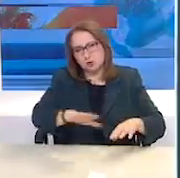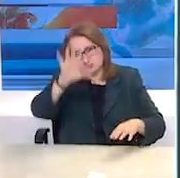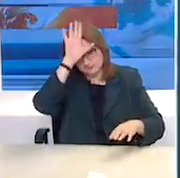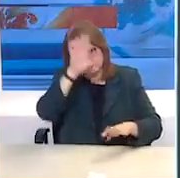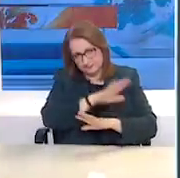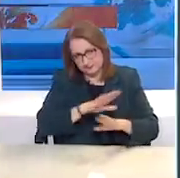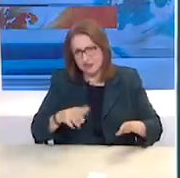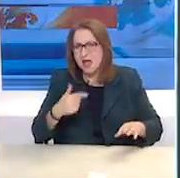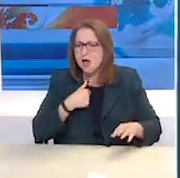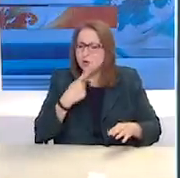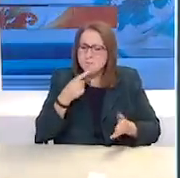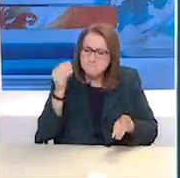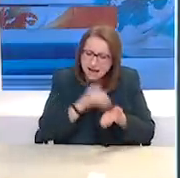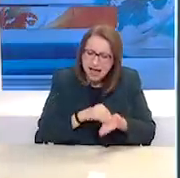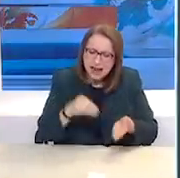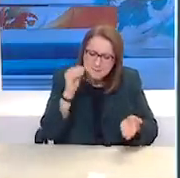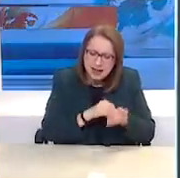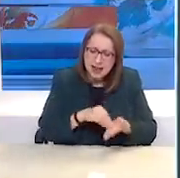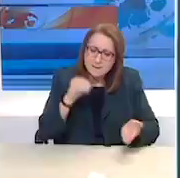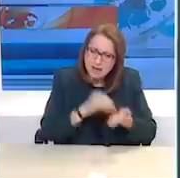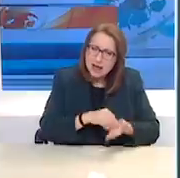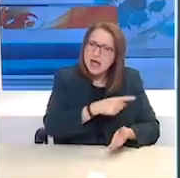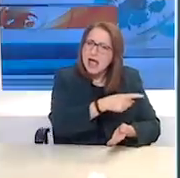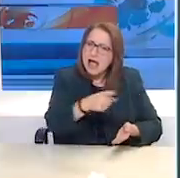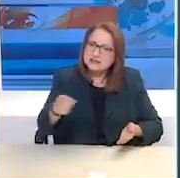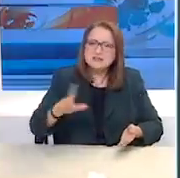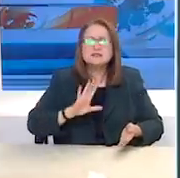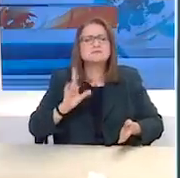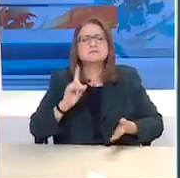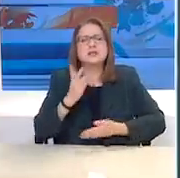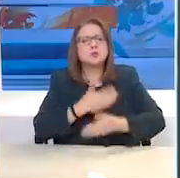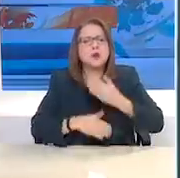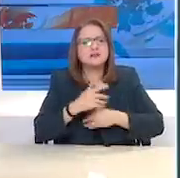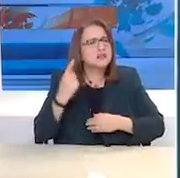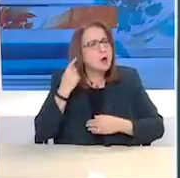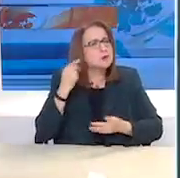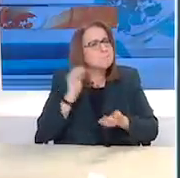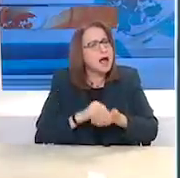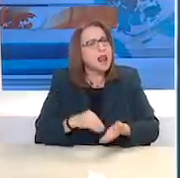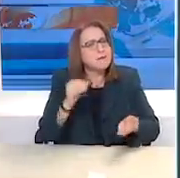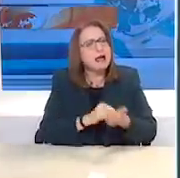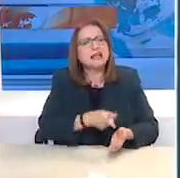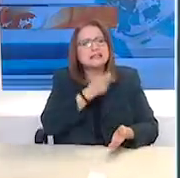ακούτε ότι οι επόμενες ημέρες είναι καθοριστικές, γιατί μπορούν να μας φέρουν πιο κοντά στο τελικό μας στόχο.